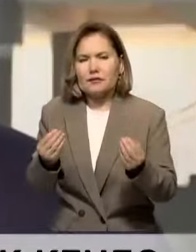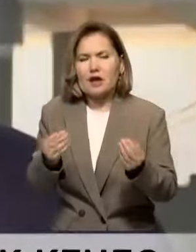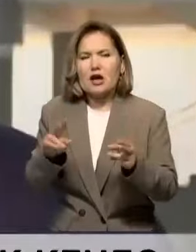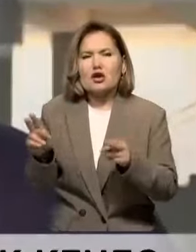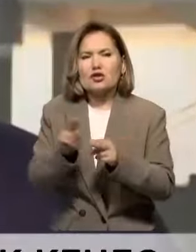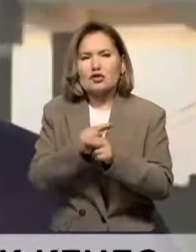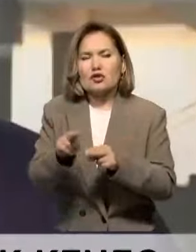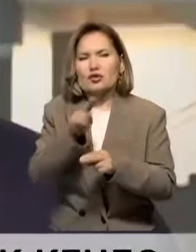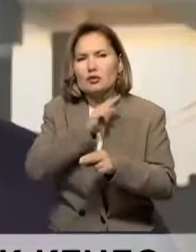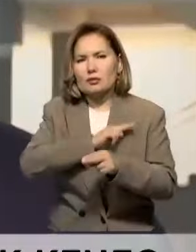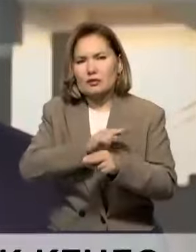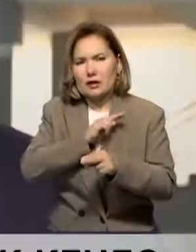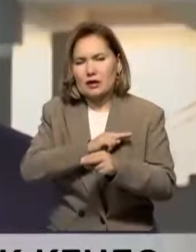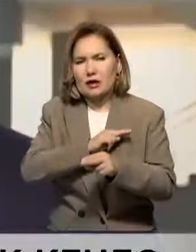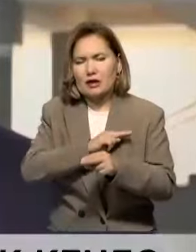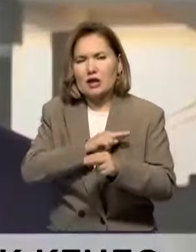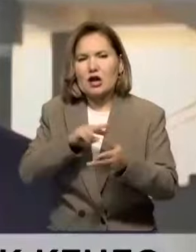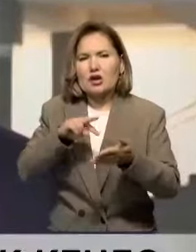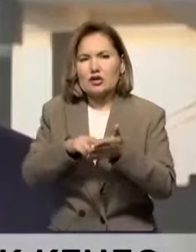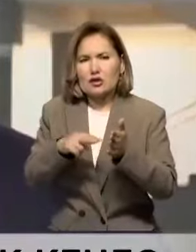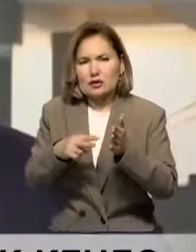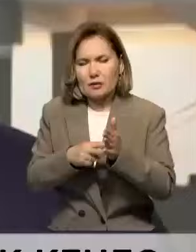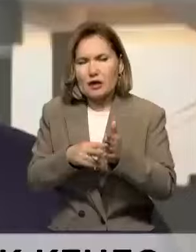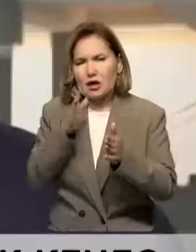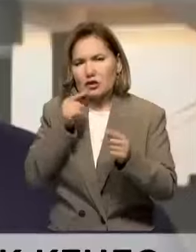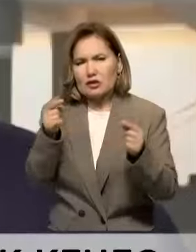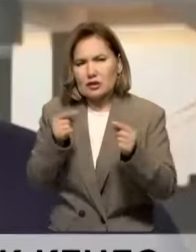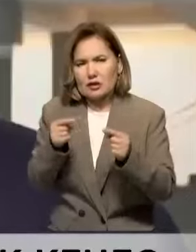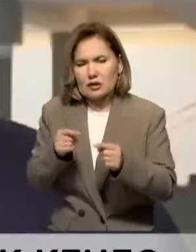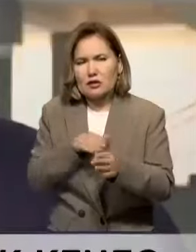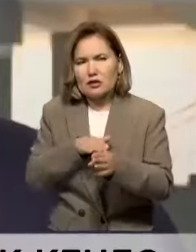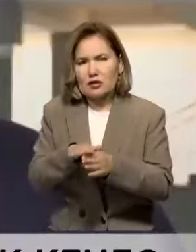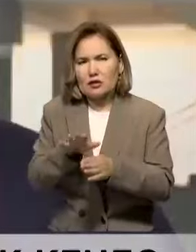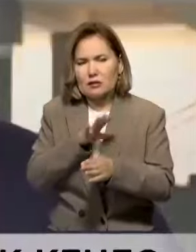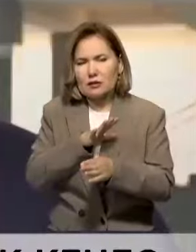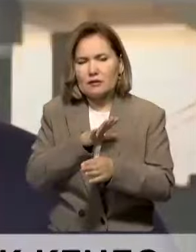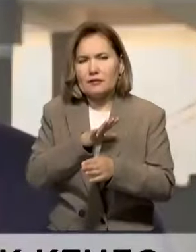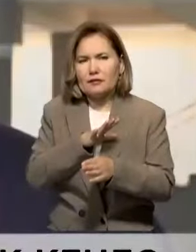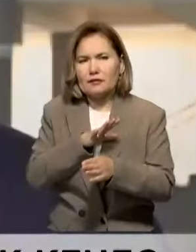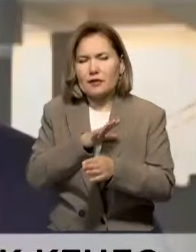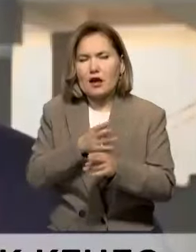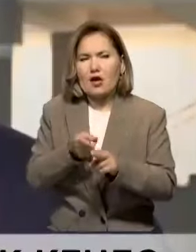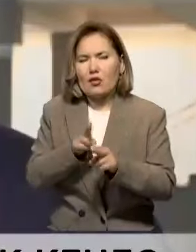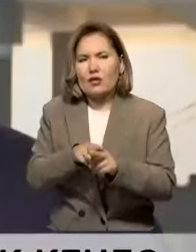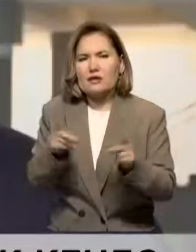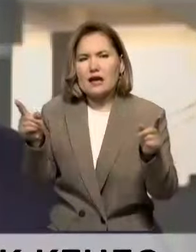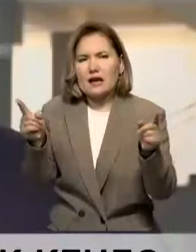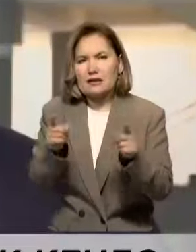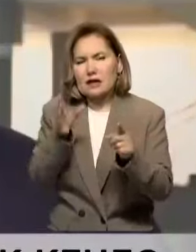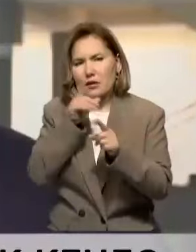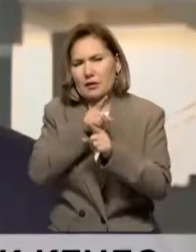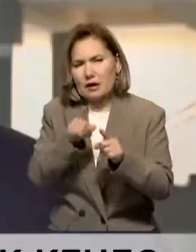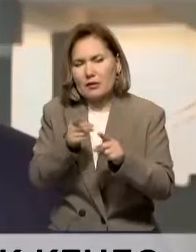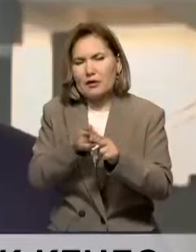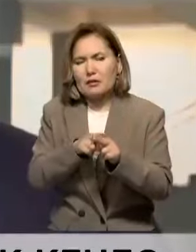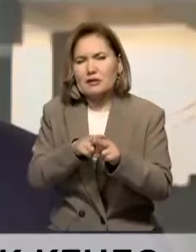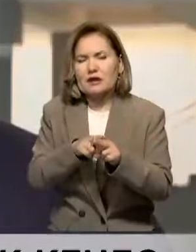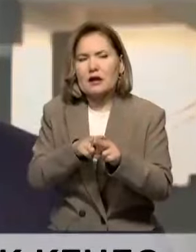жөндеу жұмыстары жоспарға сәйкес өтіп жатыр. Осы қысқа мерзімге біздің